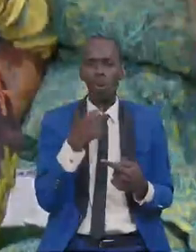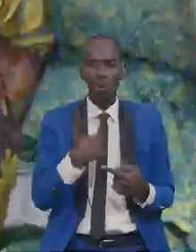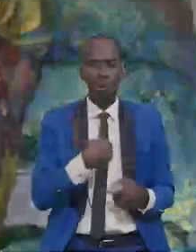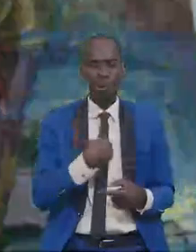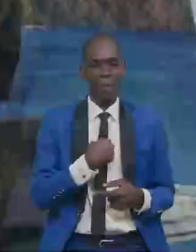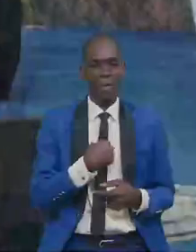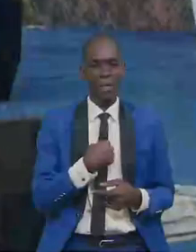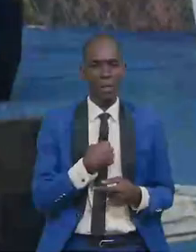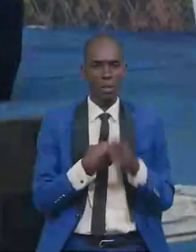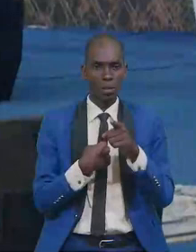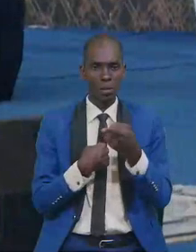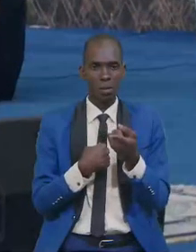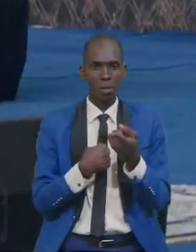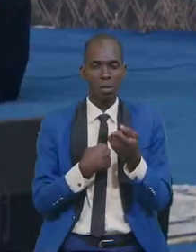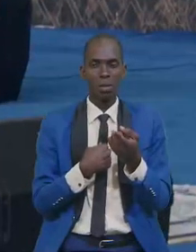Il m'a donné.